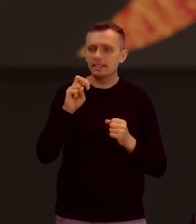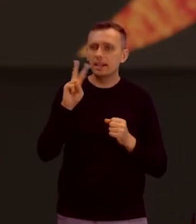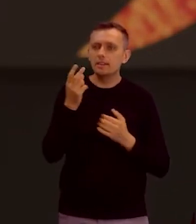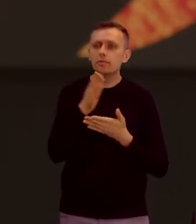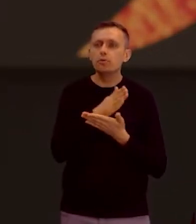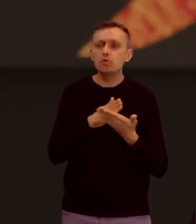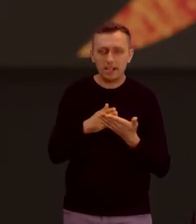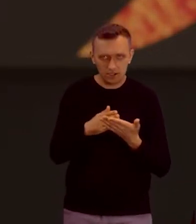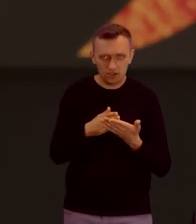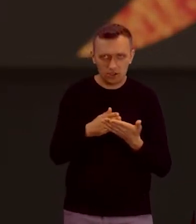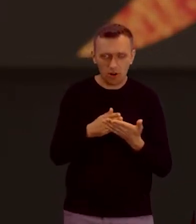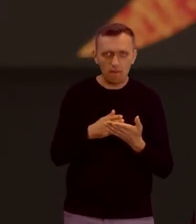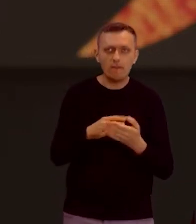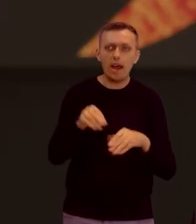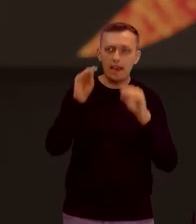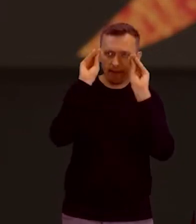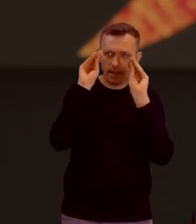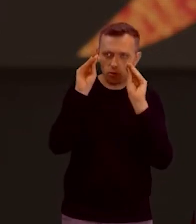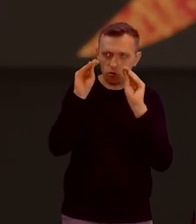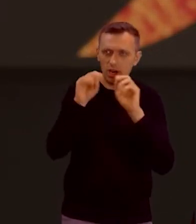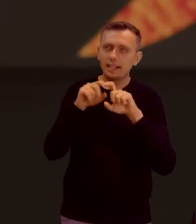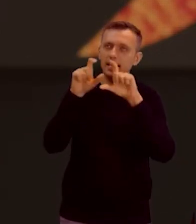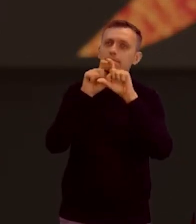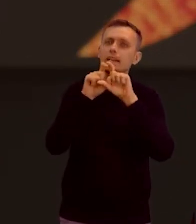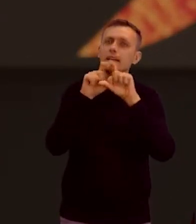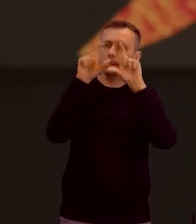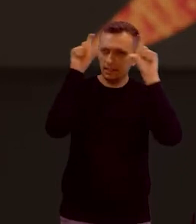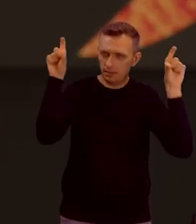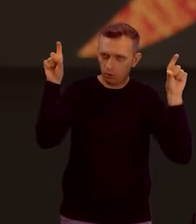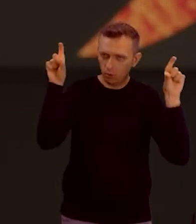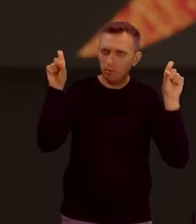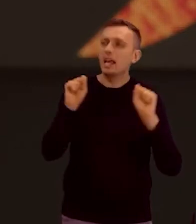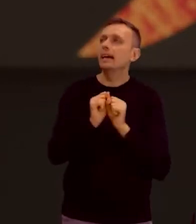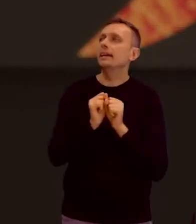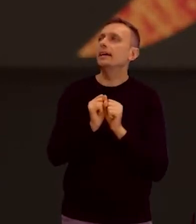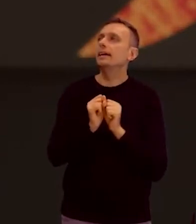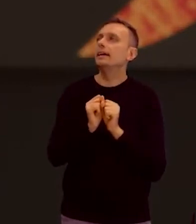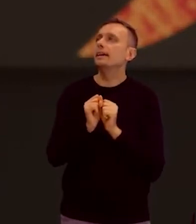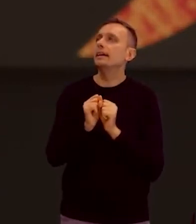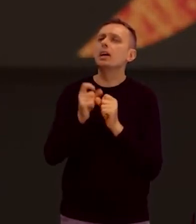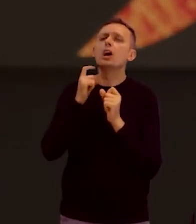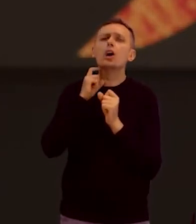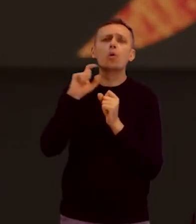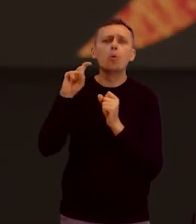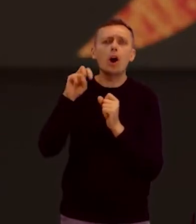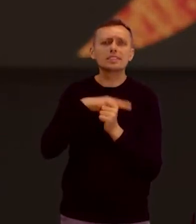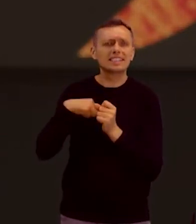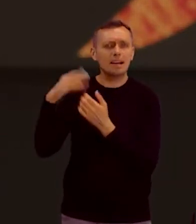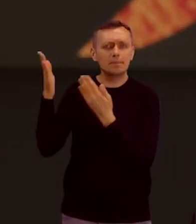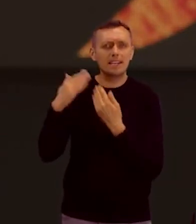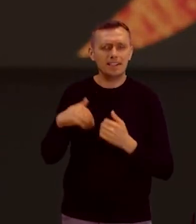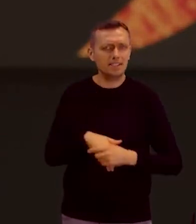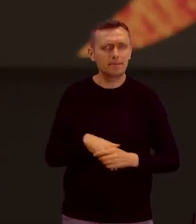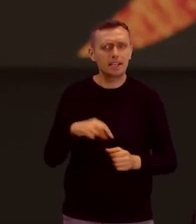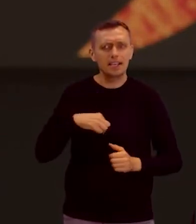dwuczęściową serię nauczania pod tytułem Dajcie nam głos. W zasadzie chcę mówić o Bogu i o Jego sercu w